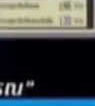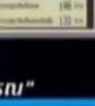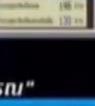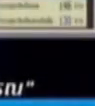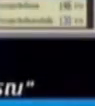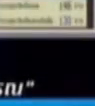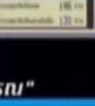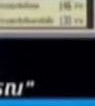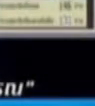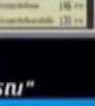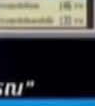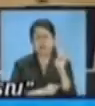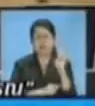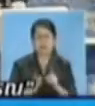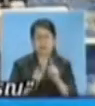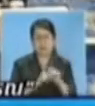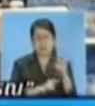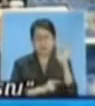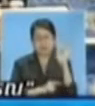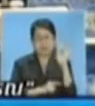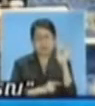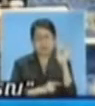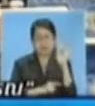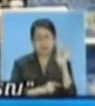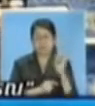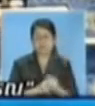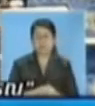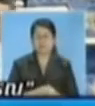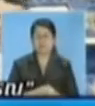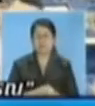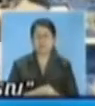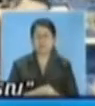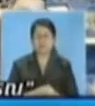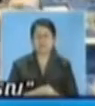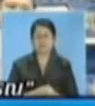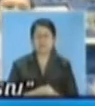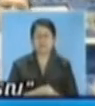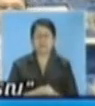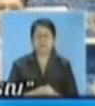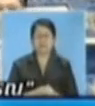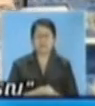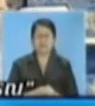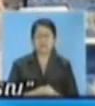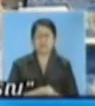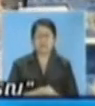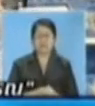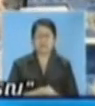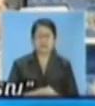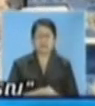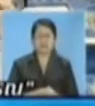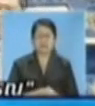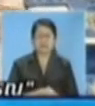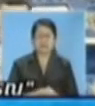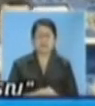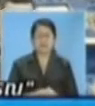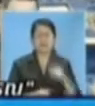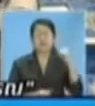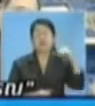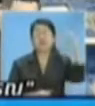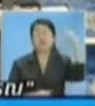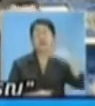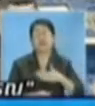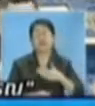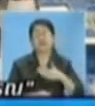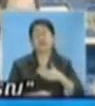ในกรณีที่มีการแต่งตั้งข้าราชการเข้าไปช่วยงานในกระทรวงวัฒนธรรมผลก็ปรากฏว่านะครับที่ประชุมวุฒิสภาเสียงส่วน